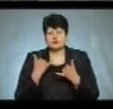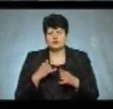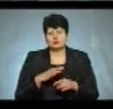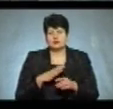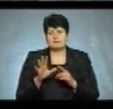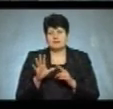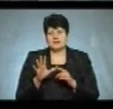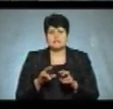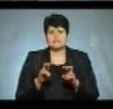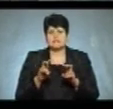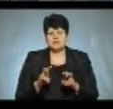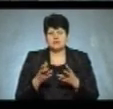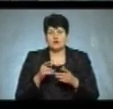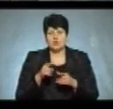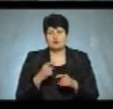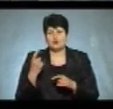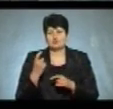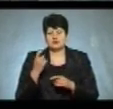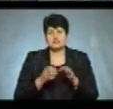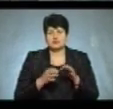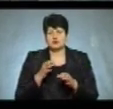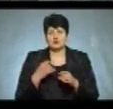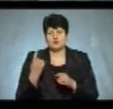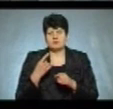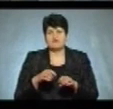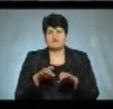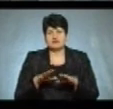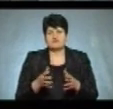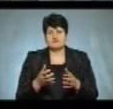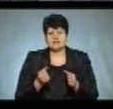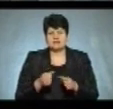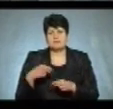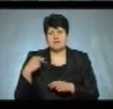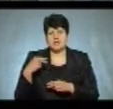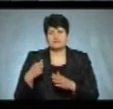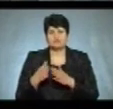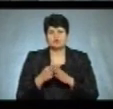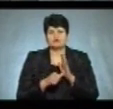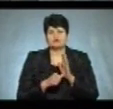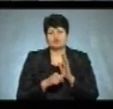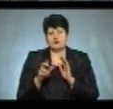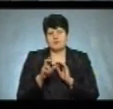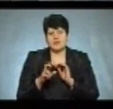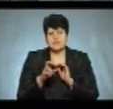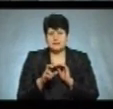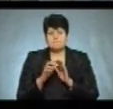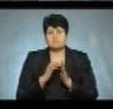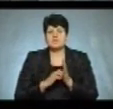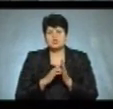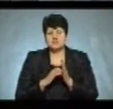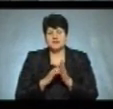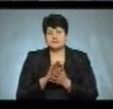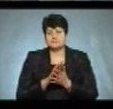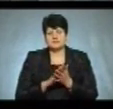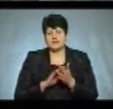відбулося п'яте засідання, на якому Господарський суд області вирішив взяти перерву до 6 березня. Причина позову